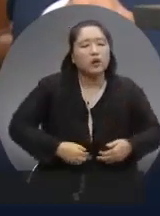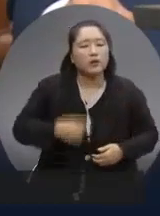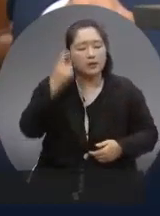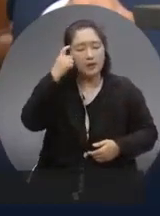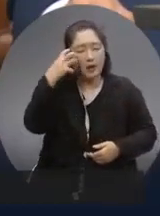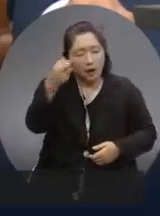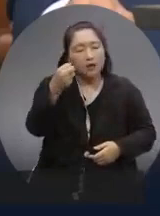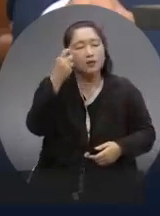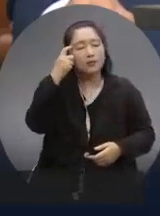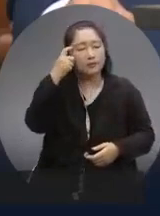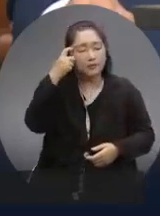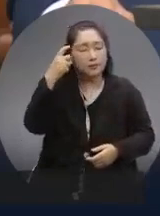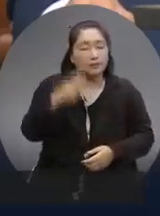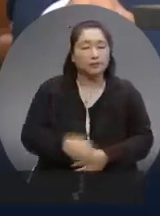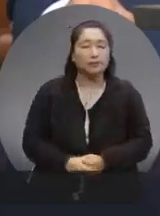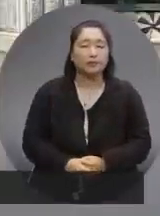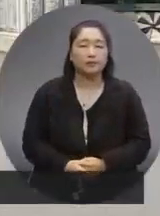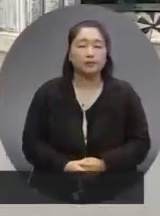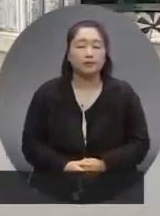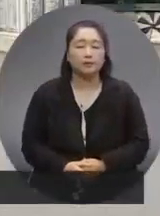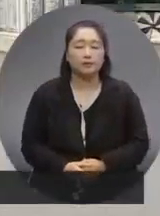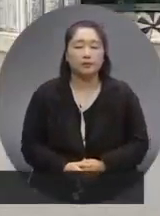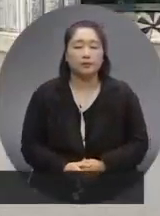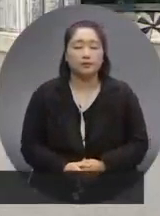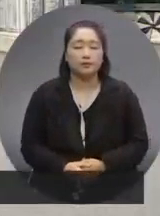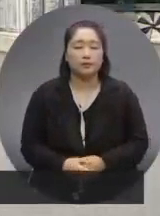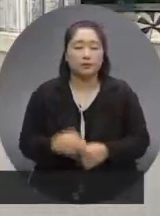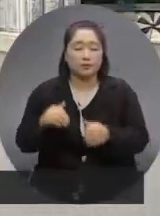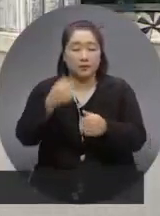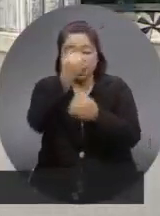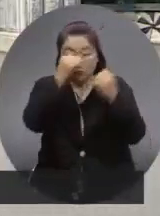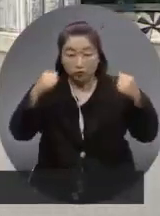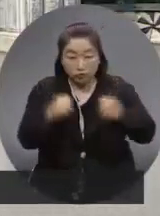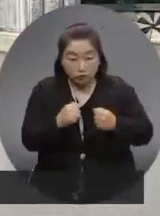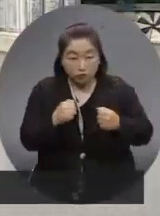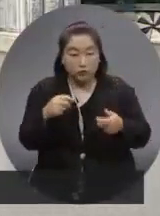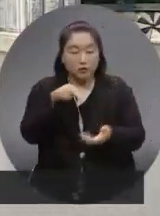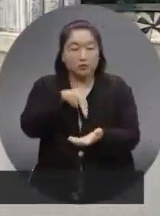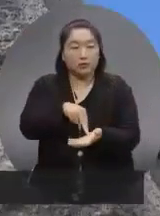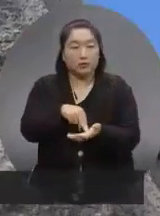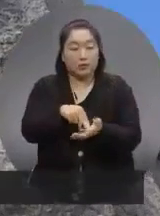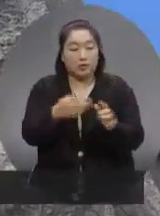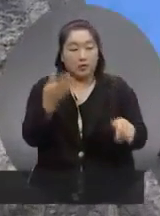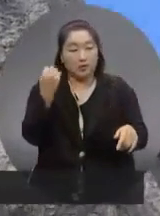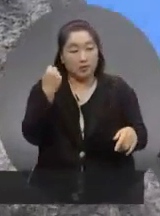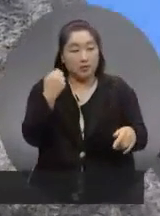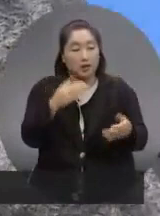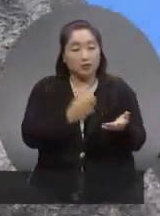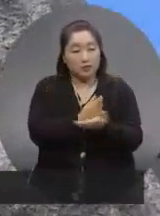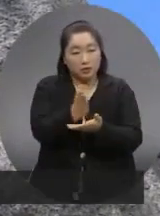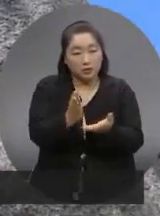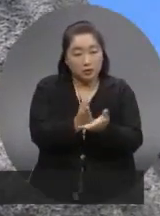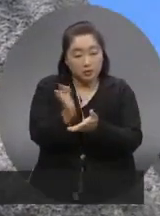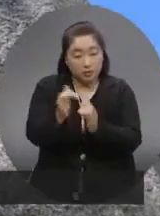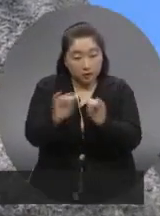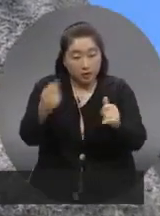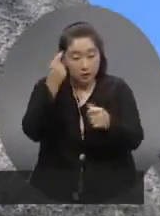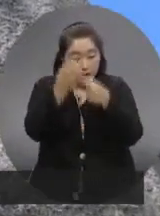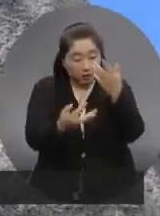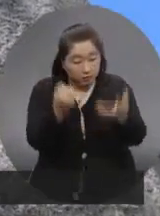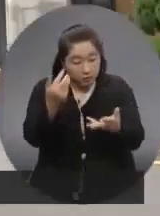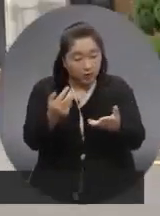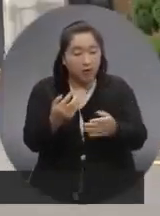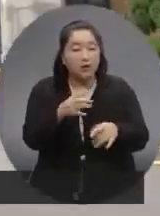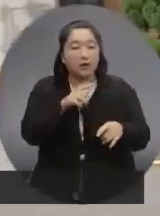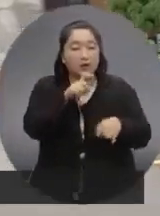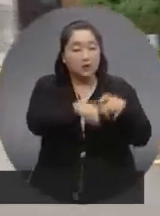생각이고 또 저의 방침입니다. 상황이 이런데도 충북도는 최근 분야별 전문가 자문을 통해 실현